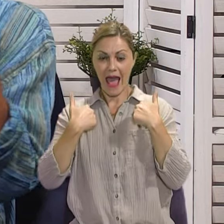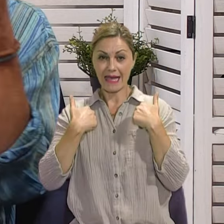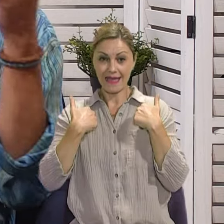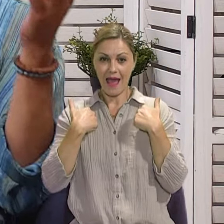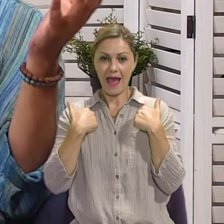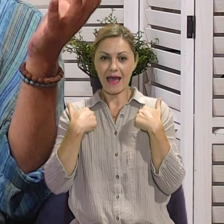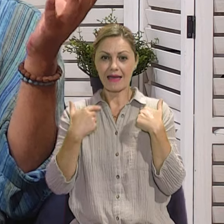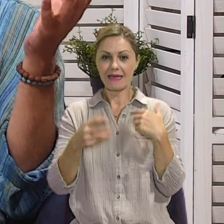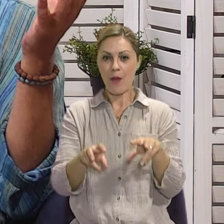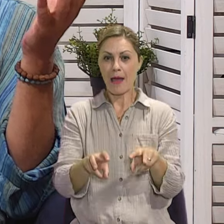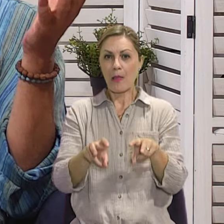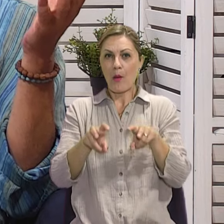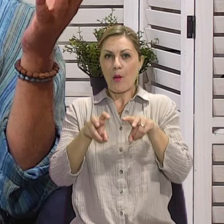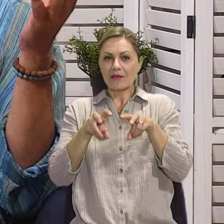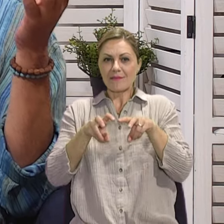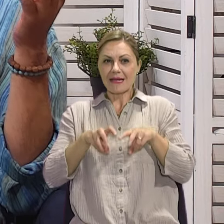se jednostavno odmaknete.